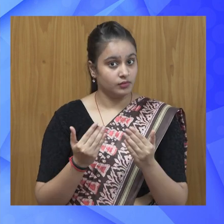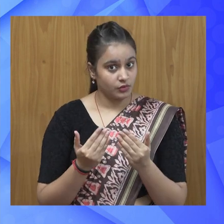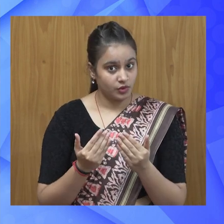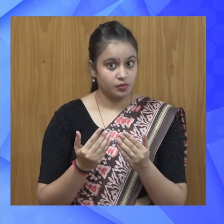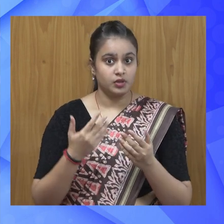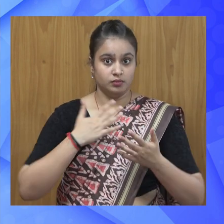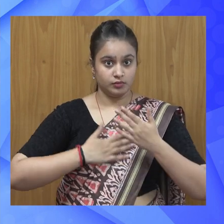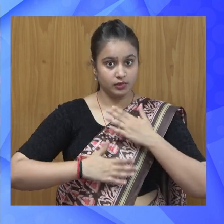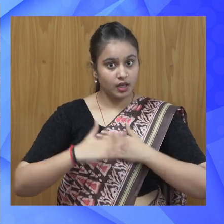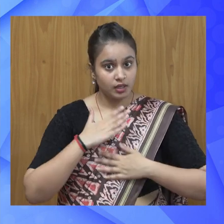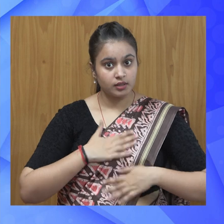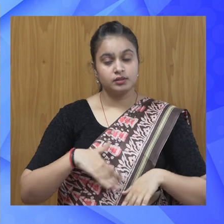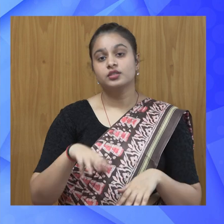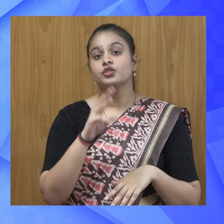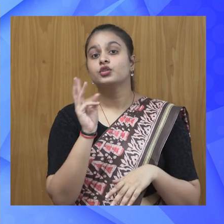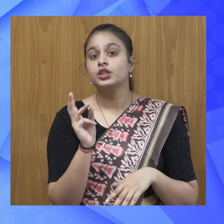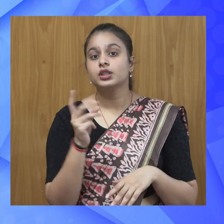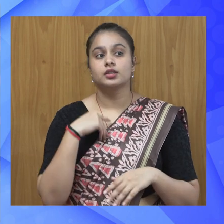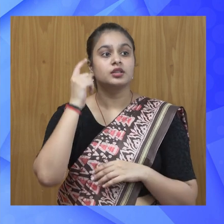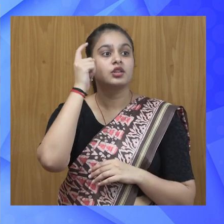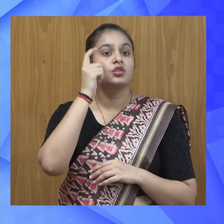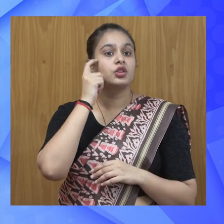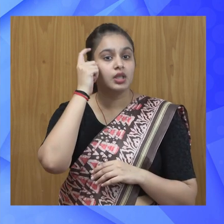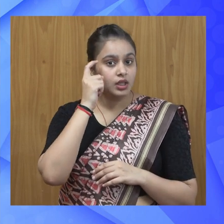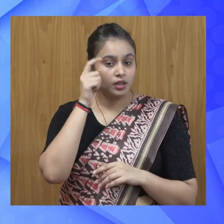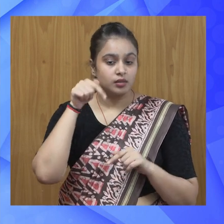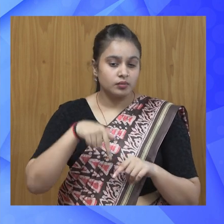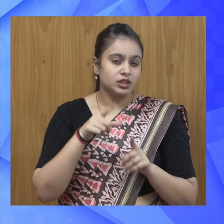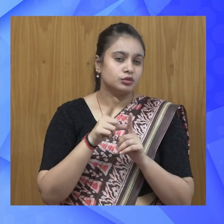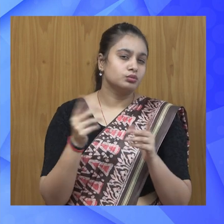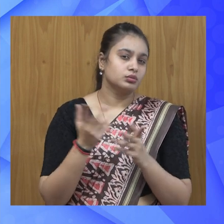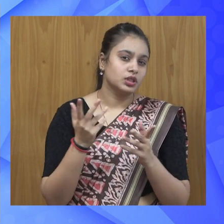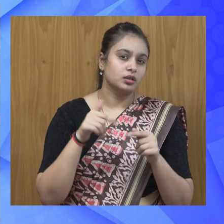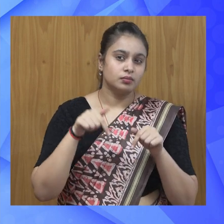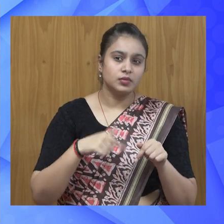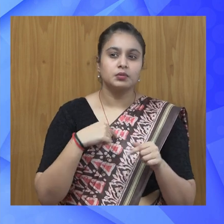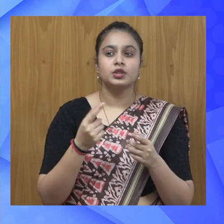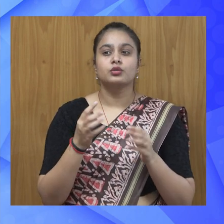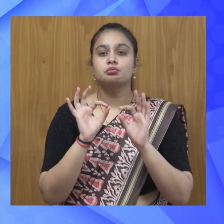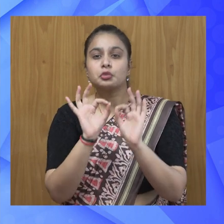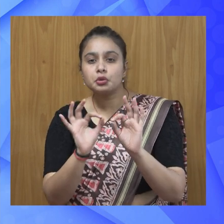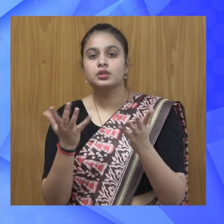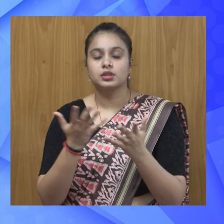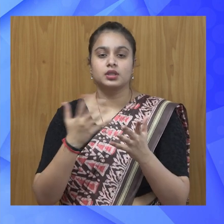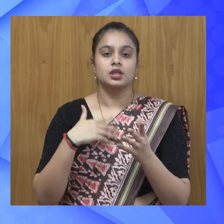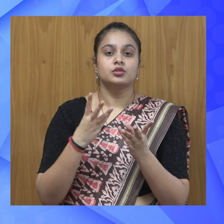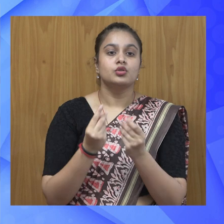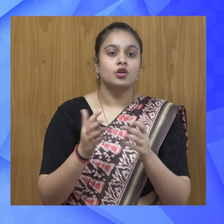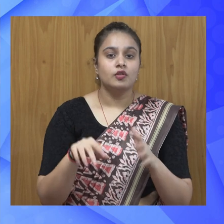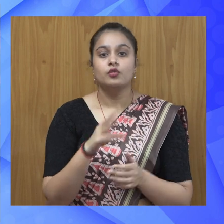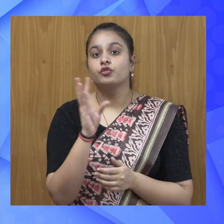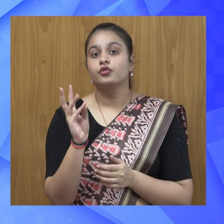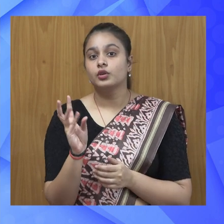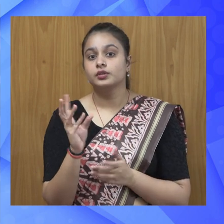आप को शांत करें। और नंबर 3 में सोचें कि इस वक्त मैं क्या कर सकता हूँ, क्या मेरे लिए बेहतर है, क्या मेरे लिए उपाय है, 3 नंबर पे